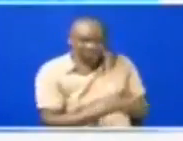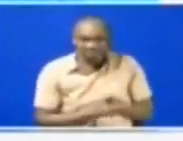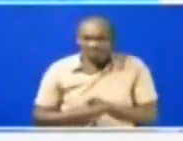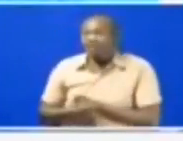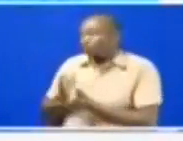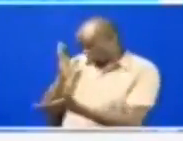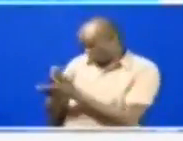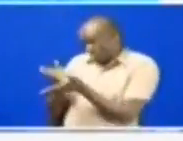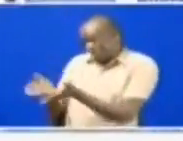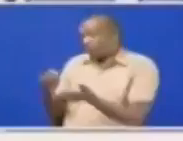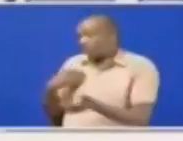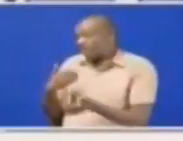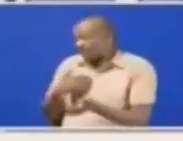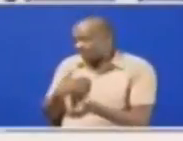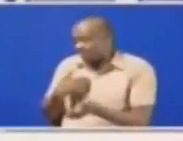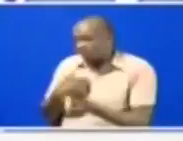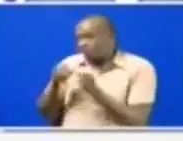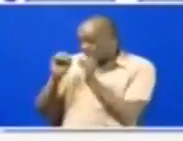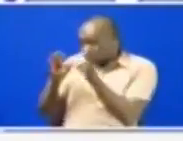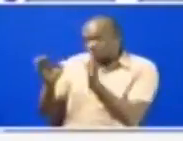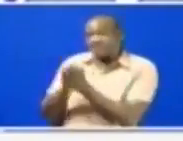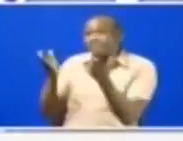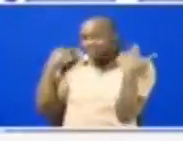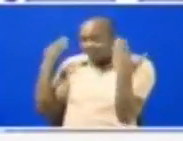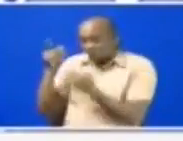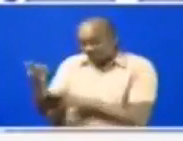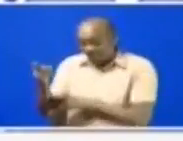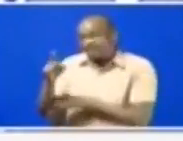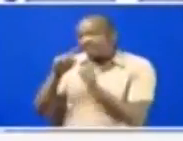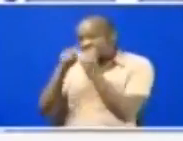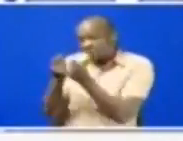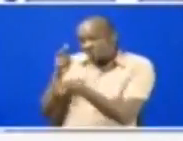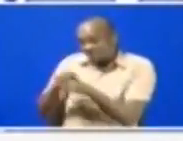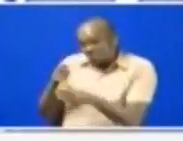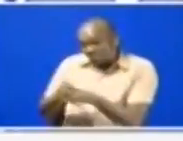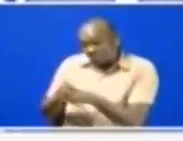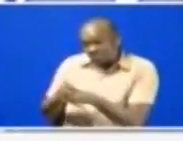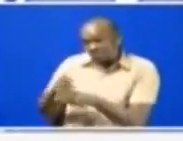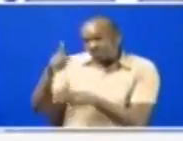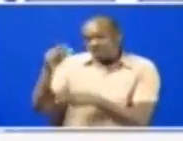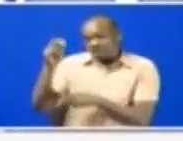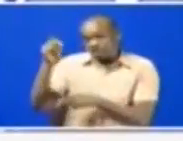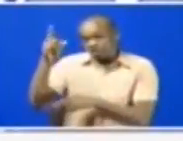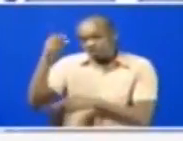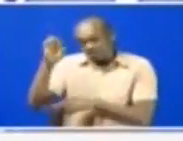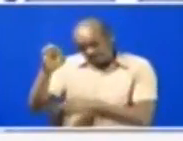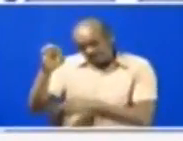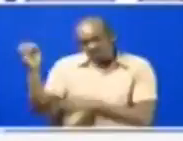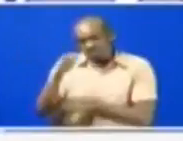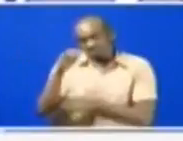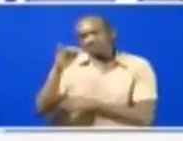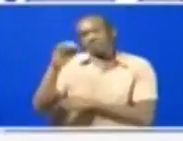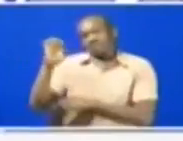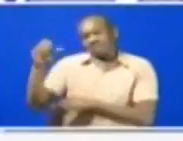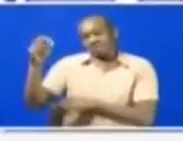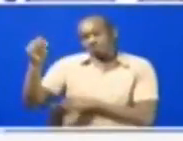Ni kweli, at the moment nilikuwa na coach upande wa Meru. Yeah. Kuna timu inaitwa Kandone Eagles. Ndio nilikuanga huko